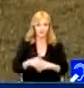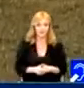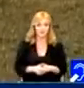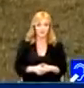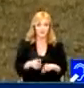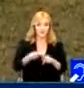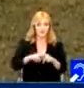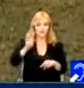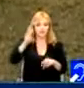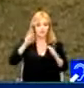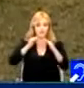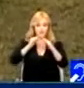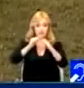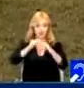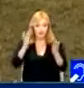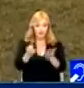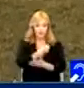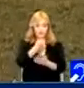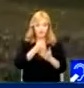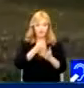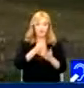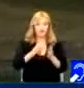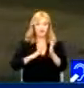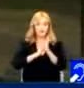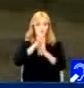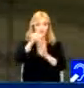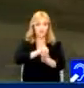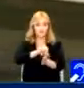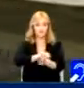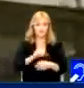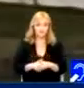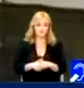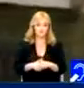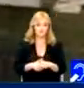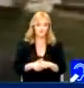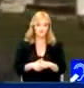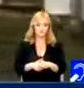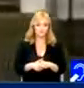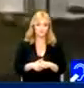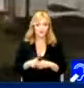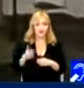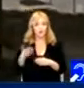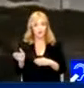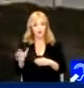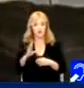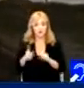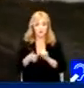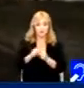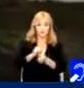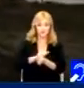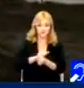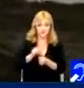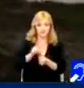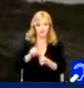În cele 3 sere, anchetatorii au găsit cannabis, aparatură performantă pentru creșterea, recoltarea și prelucrarea plantelor. O parte erau transformate în rezină de